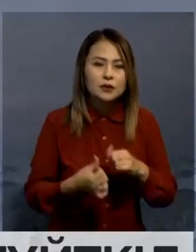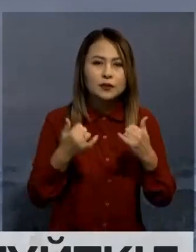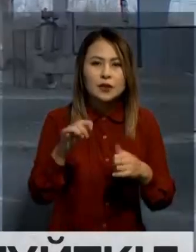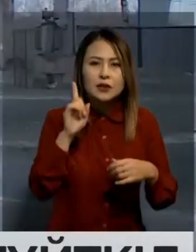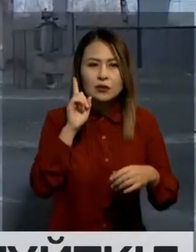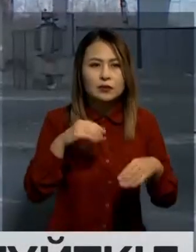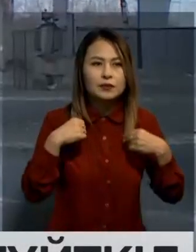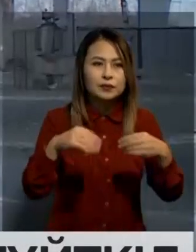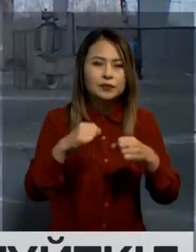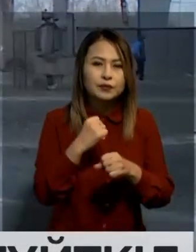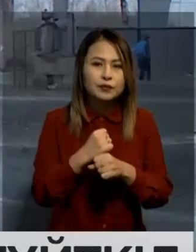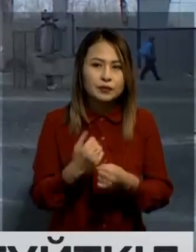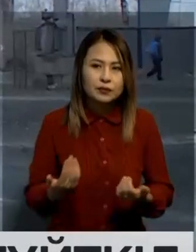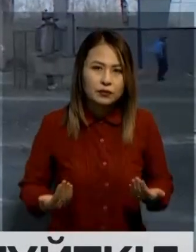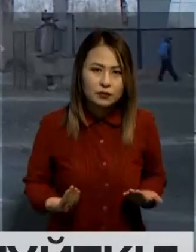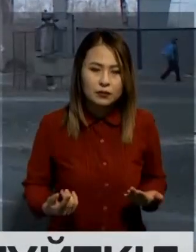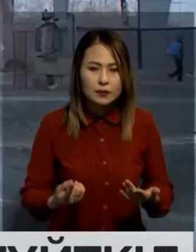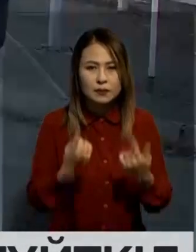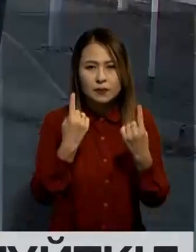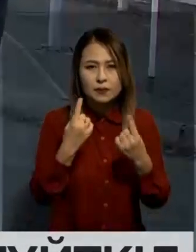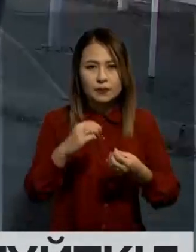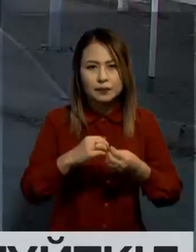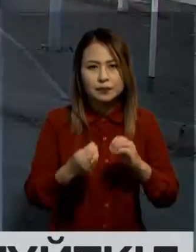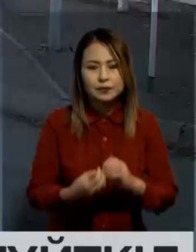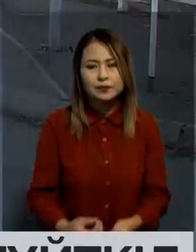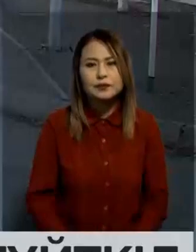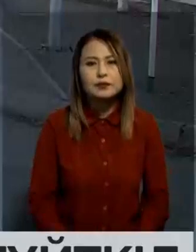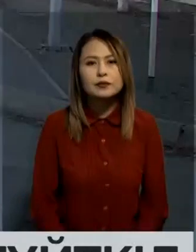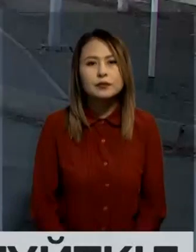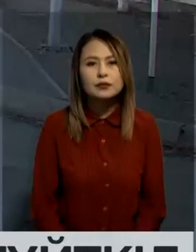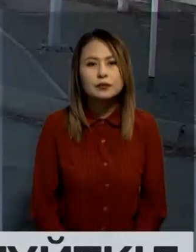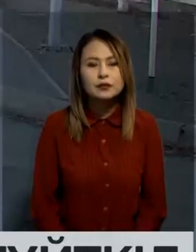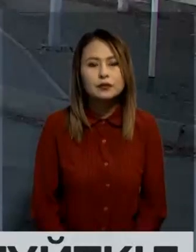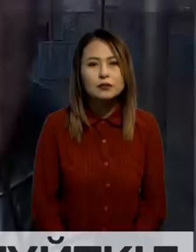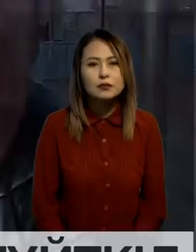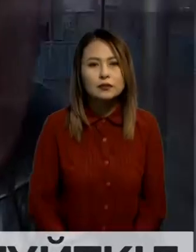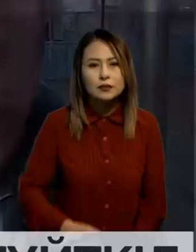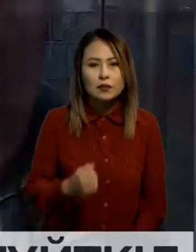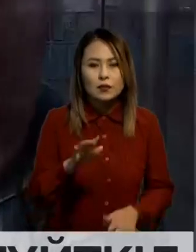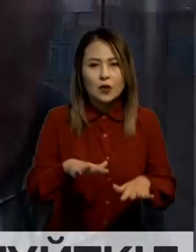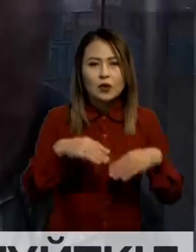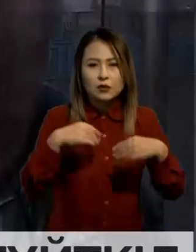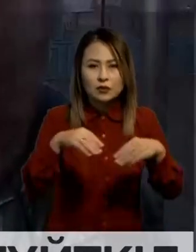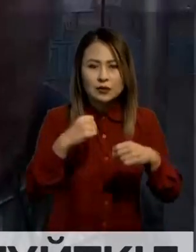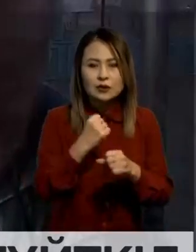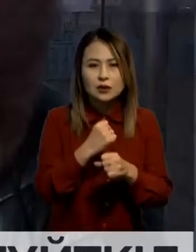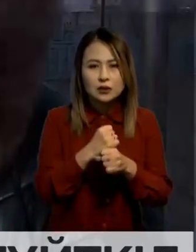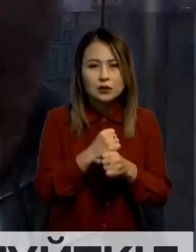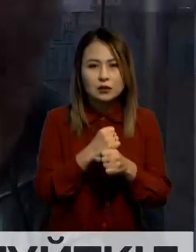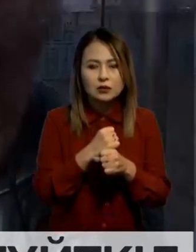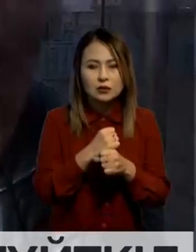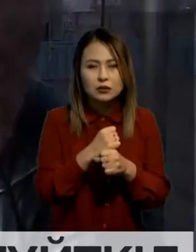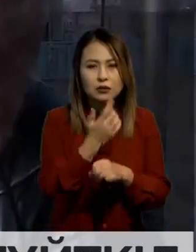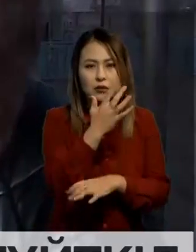ісі тұрғындар толғандырған басты мәселенің бірі. Достық кентіне біріншіден көгалдандыру жұмыстарын жүргізуіміз керек. Ол